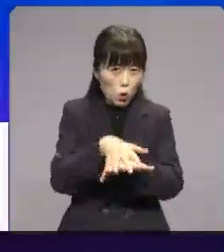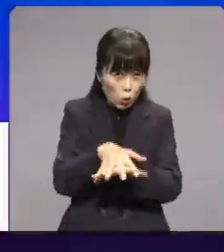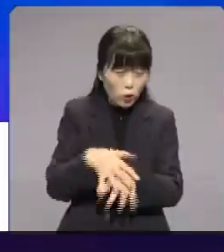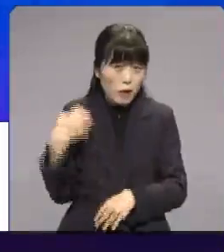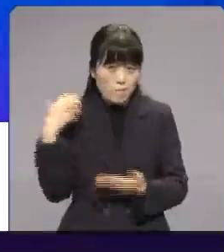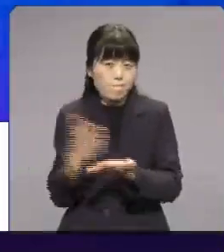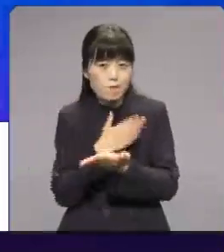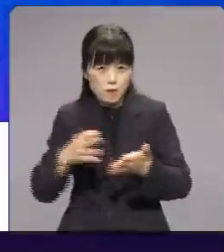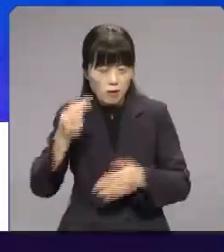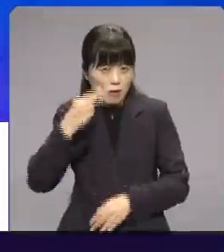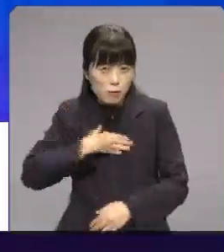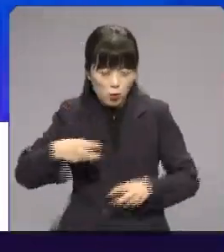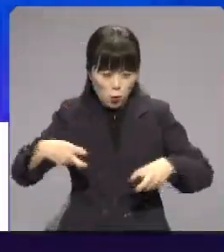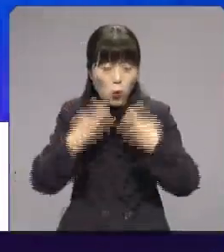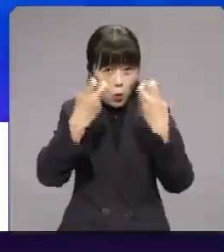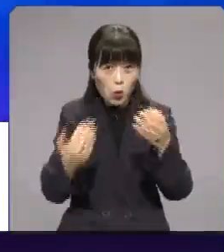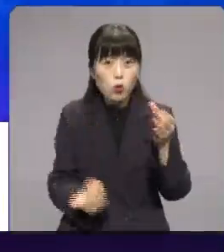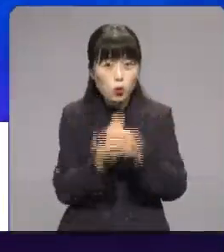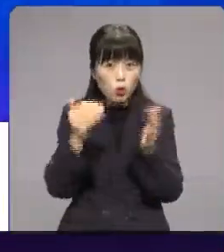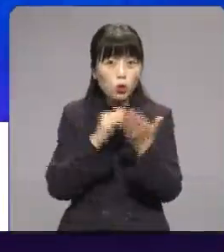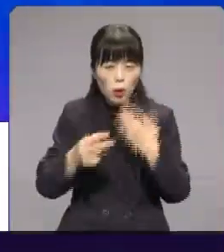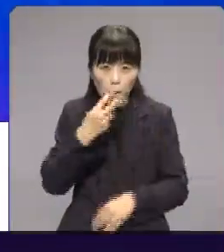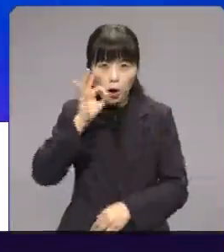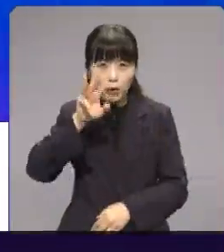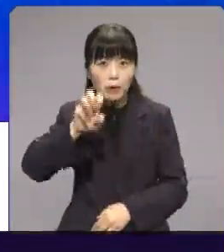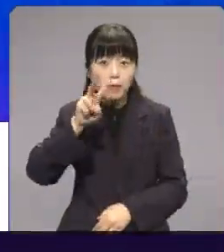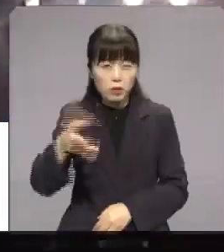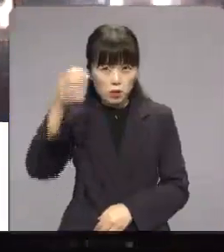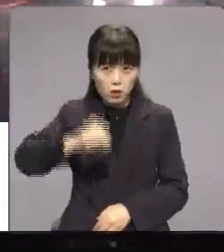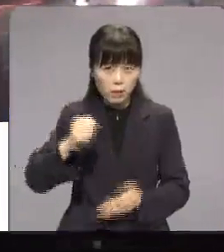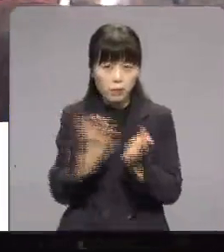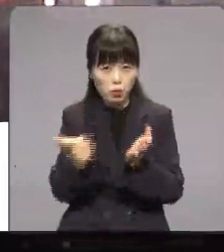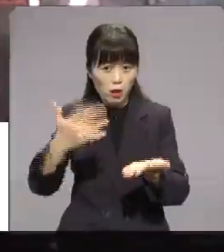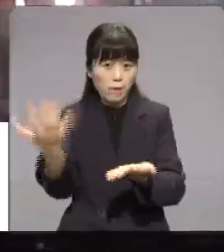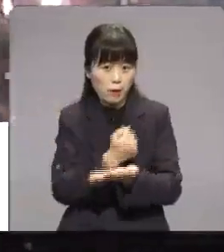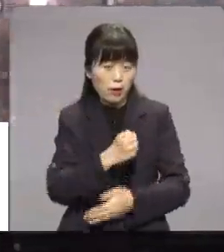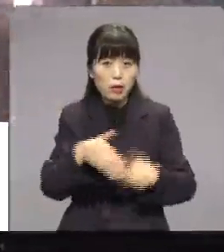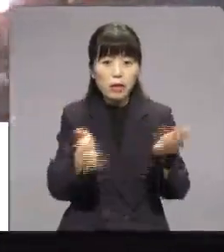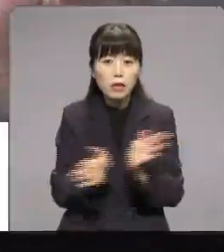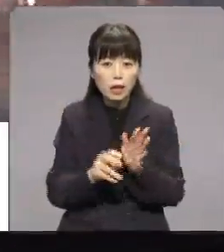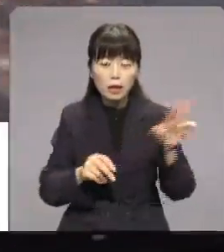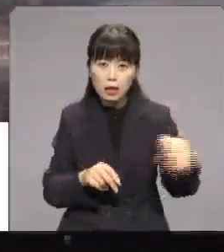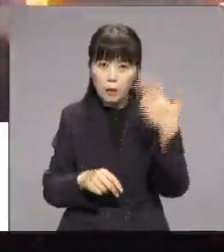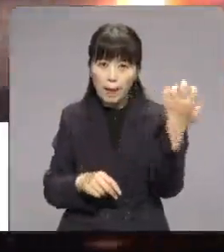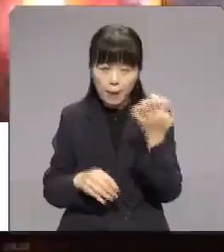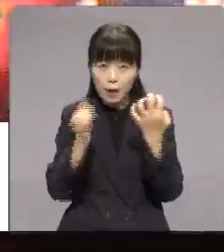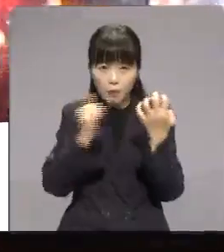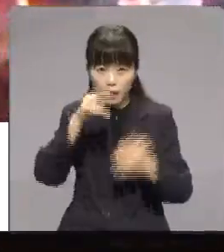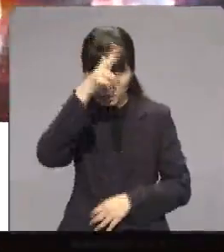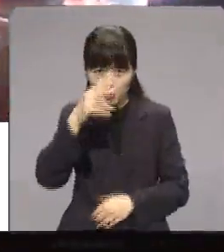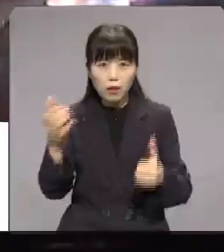조직적으로 역할을 분담해 고의로 교통사고를 낸 뒤 보험금 32억 원을 부당하게 받아 가로챈 일당 240명이